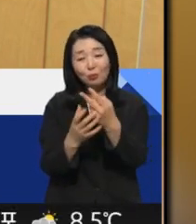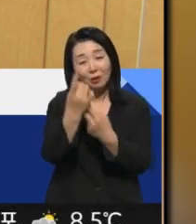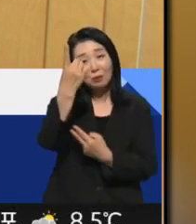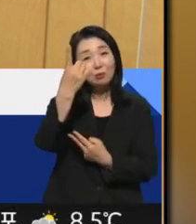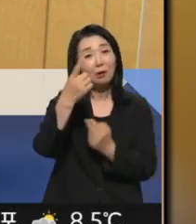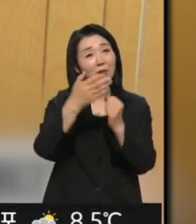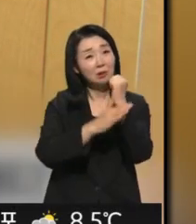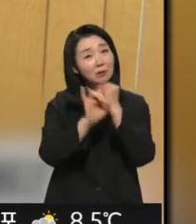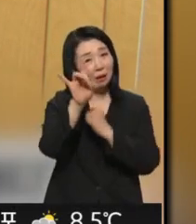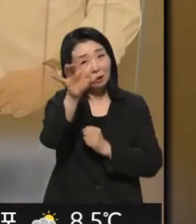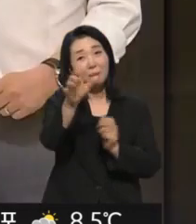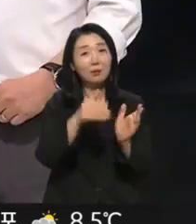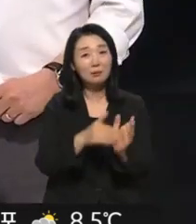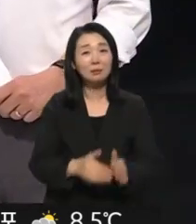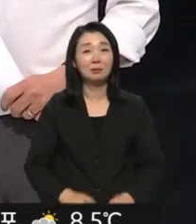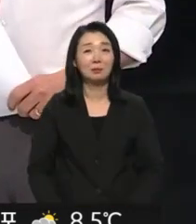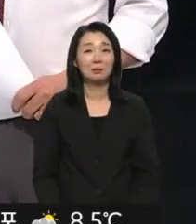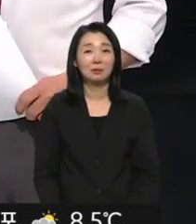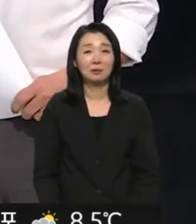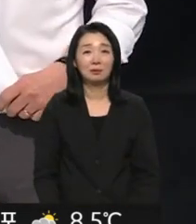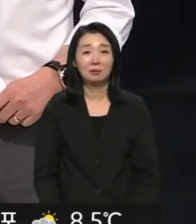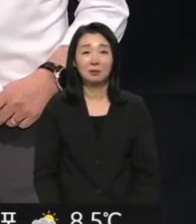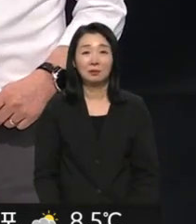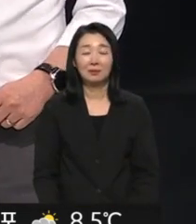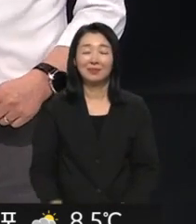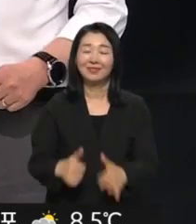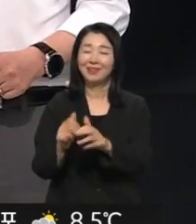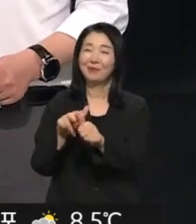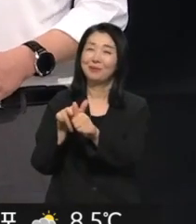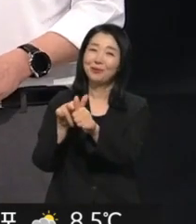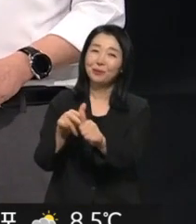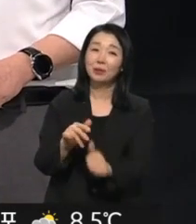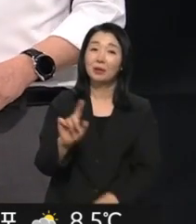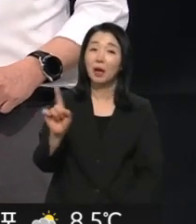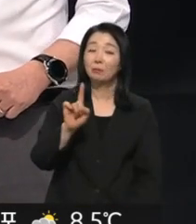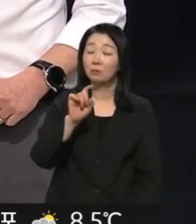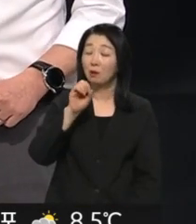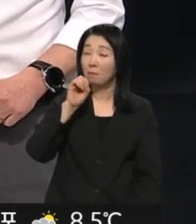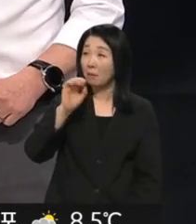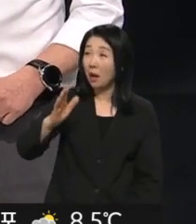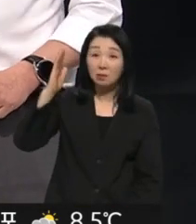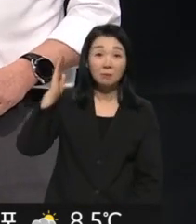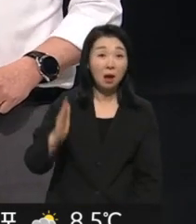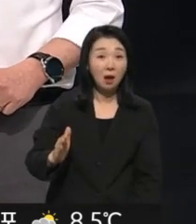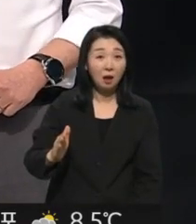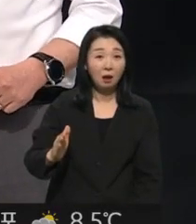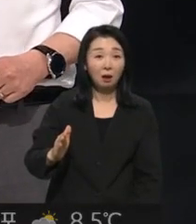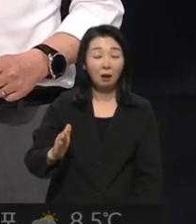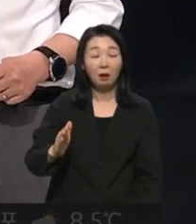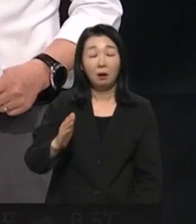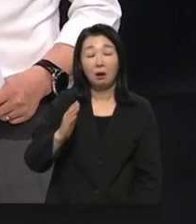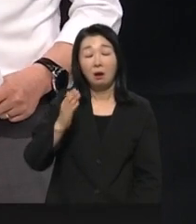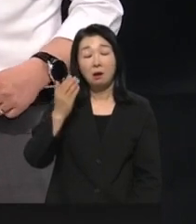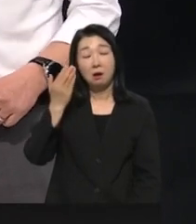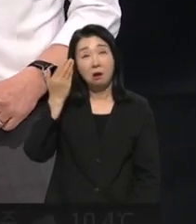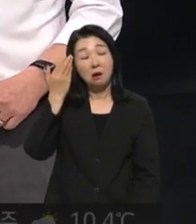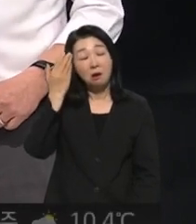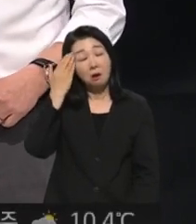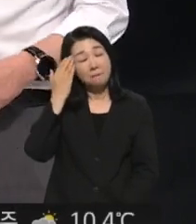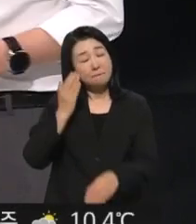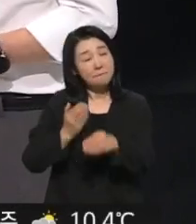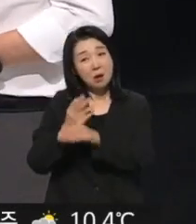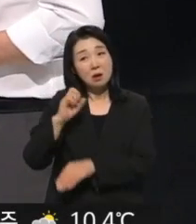사진이었거든요. 당 대표 후보에게 아무 말도 하지 마라, 상식밖에 경고도